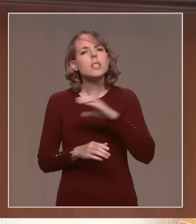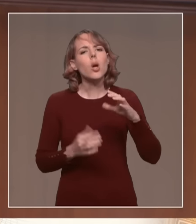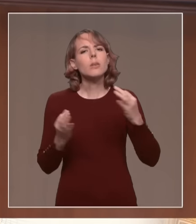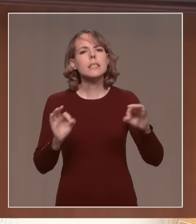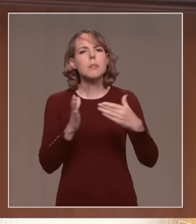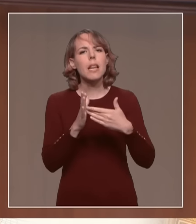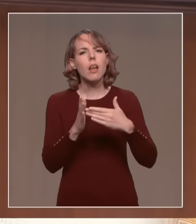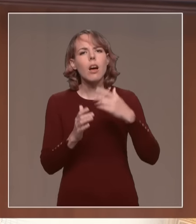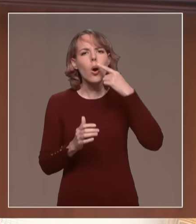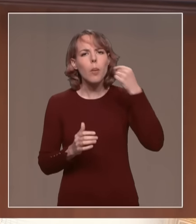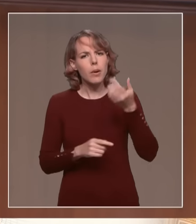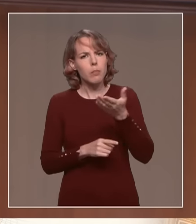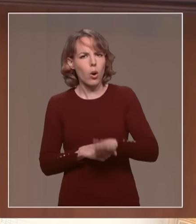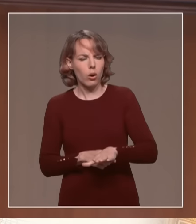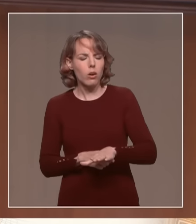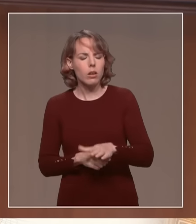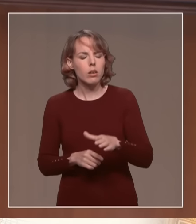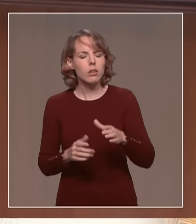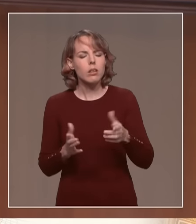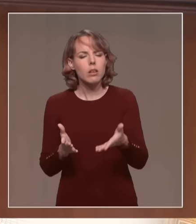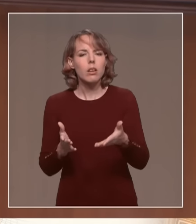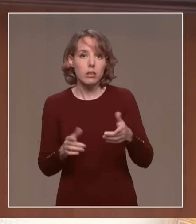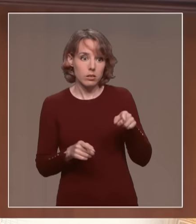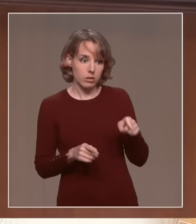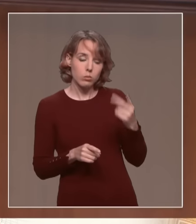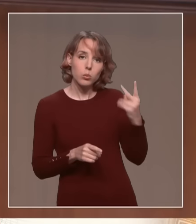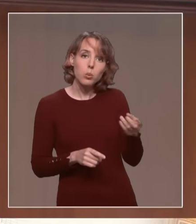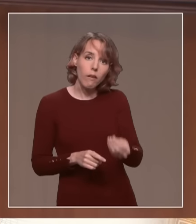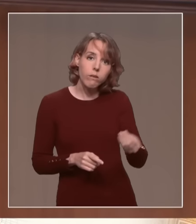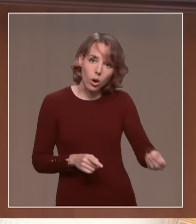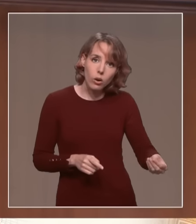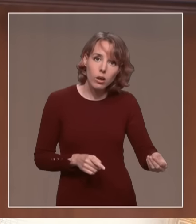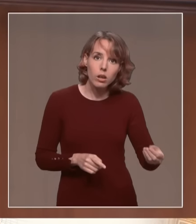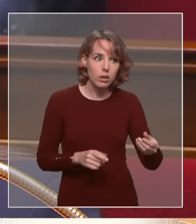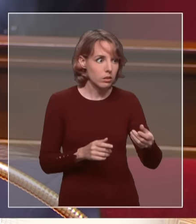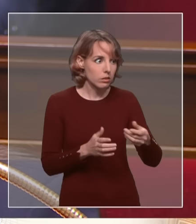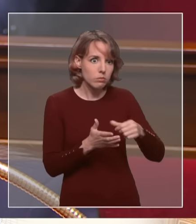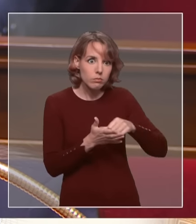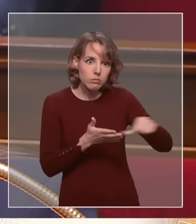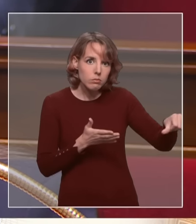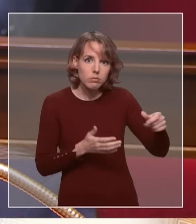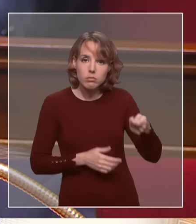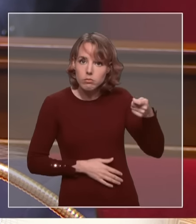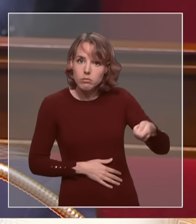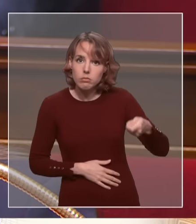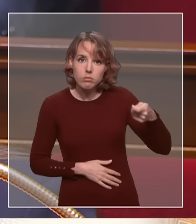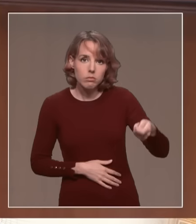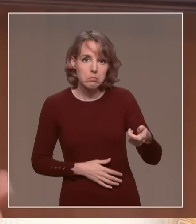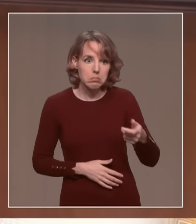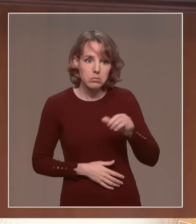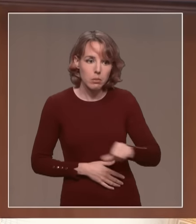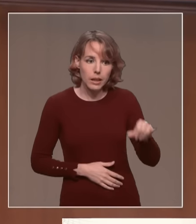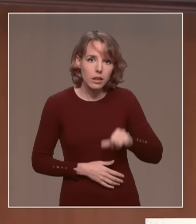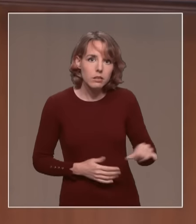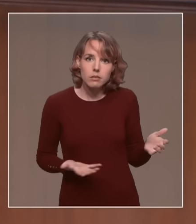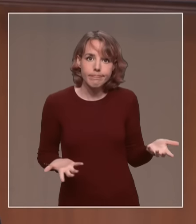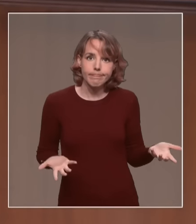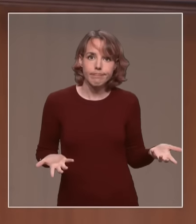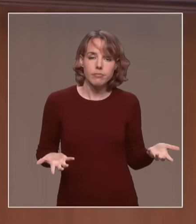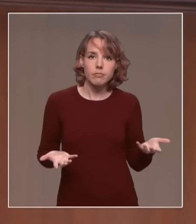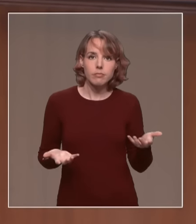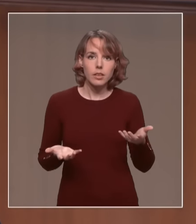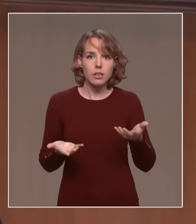du territoire, les orphelins n'ont jamais été indemnisés, donc je ne vois pas comment je pourrais ici à ce banc